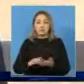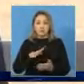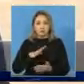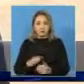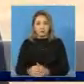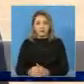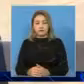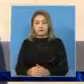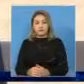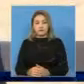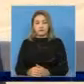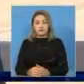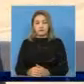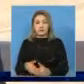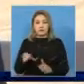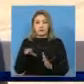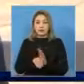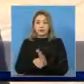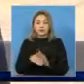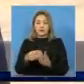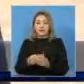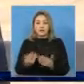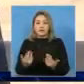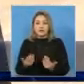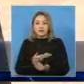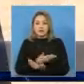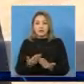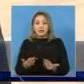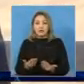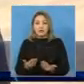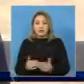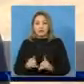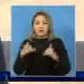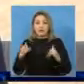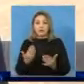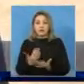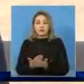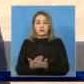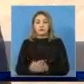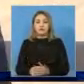келген. Солардың ішінен шынын айтайық, мына өркенің өскір,